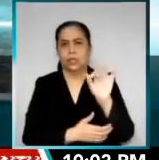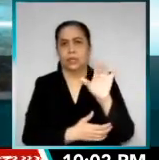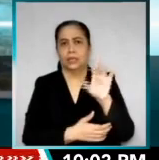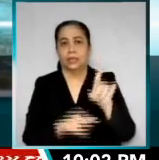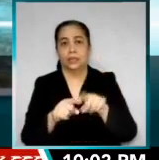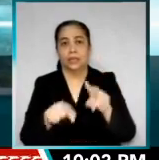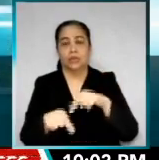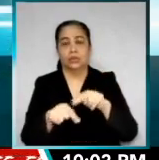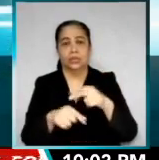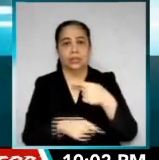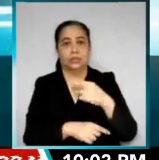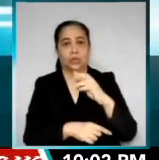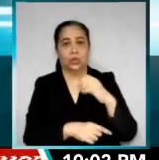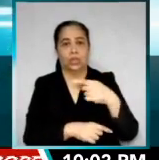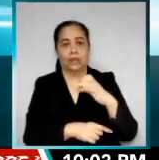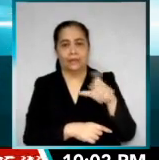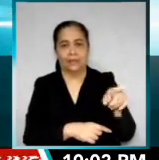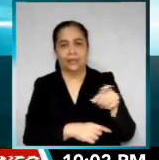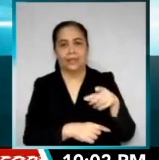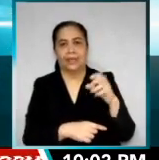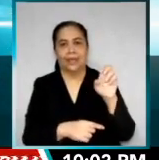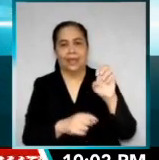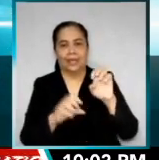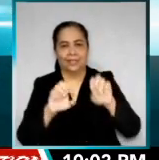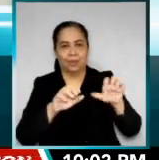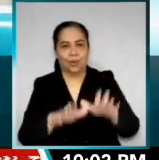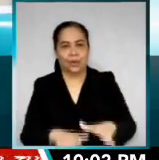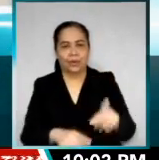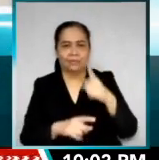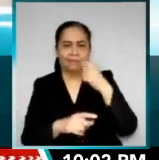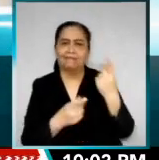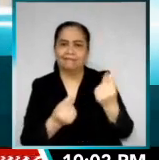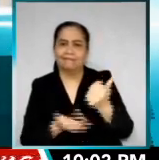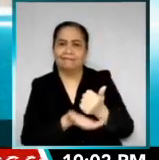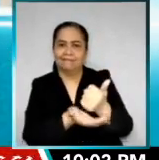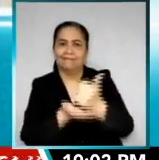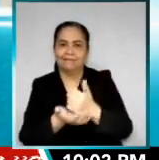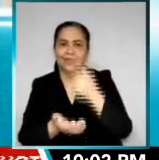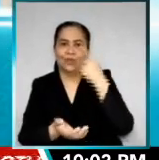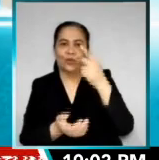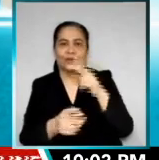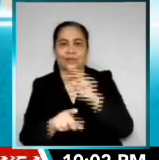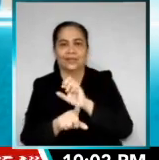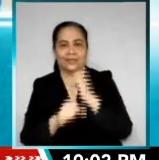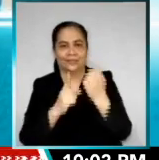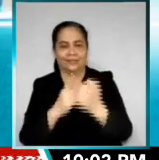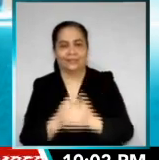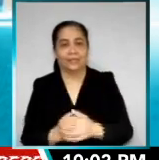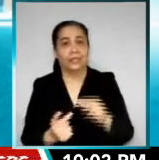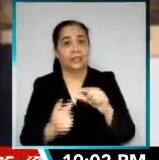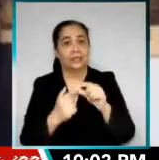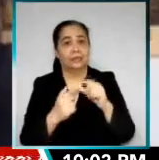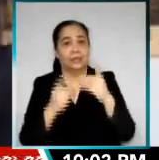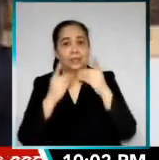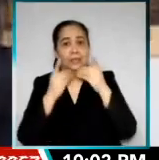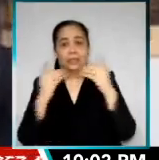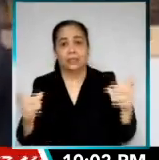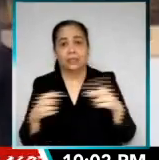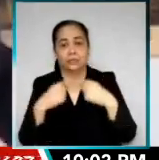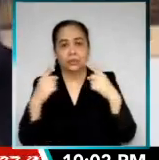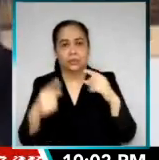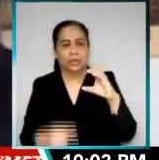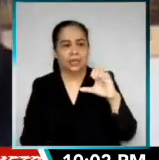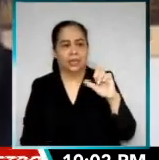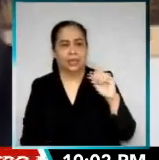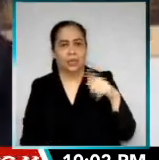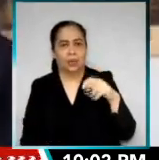Geographic Explorer si KM dahil sa mga nagawa niya para sa kalikasan. Especially yung declaration ng Cleopatra's Needle bilang